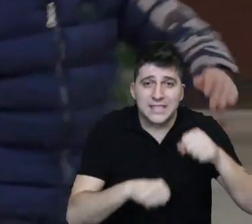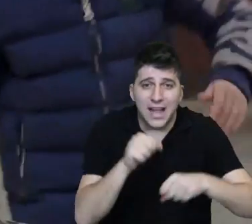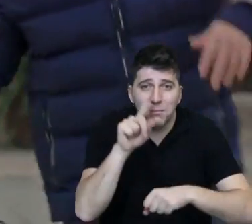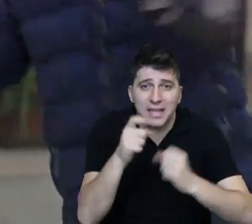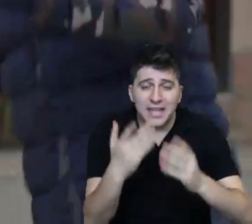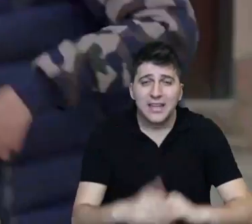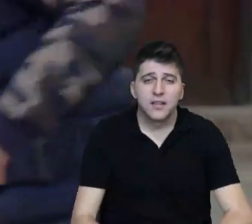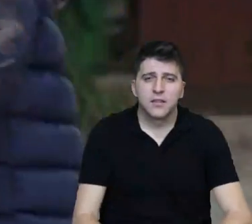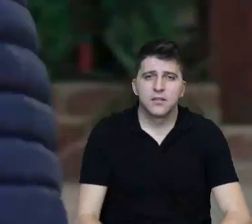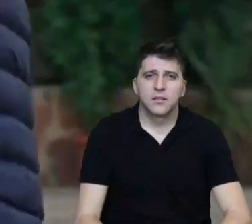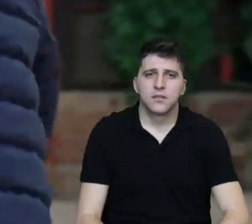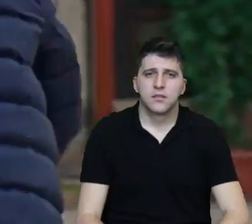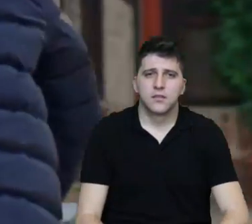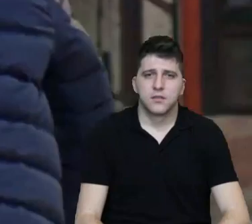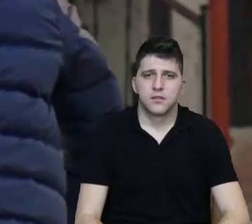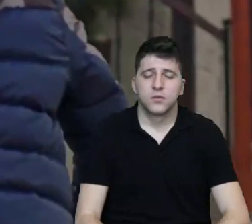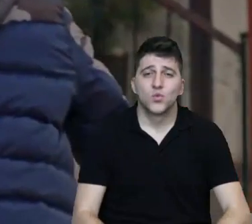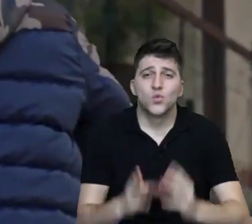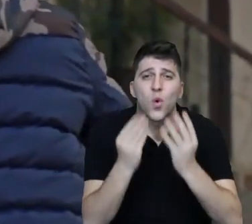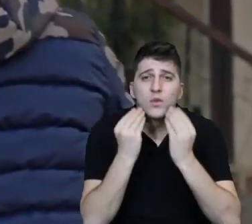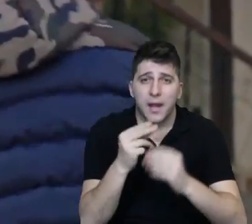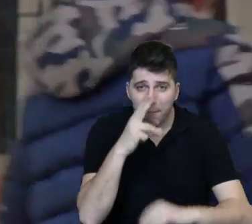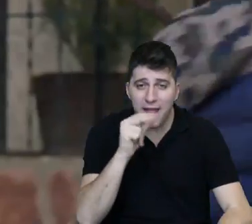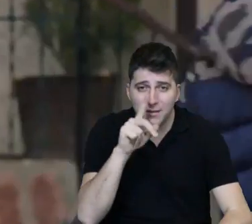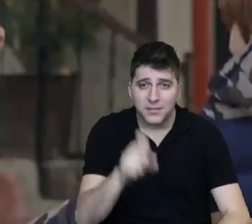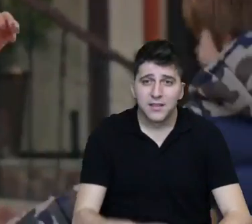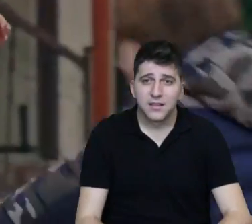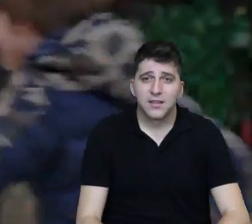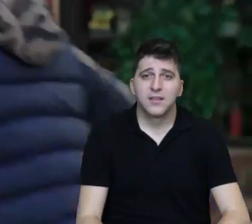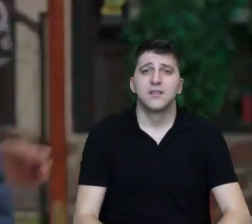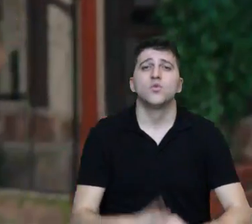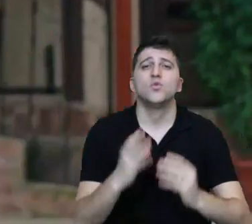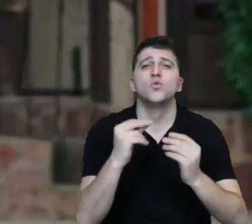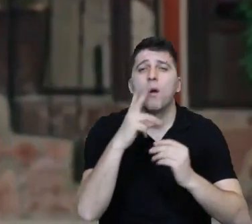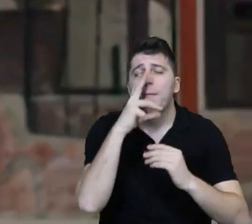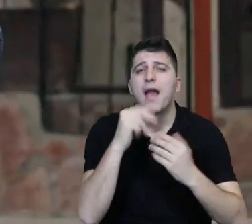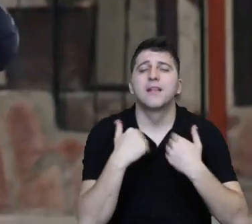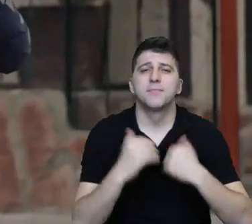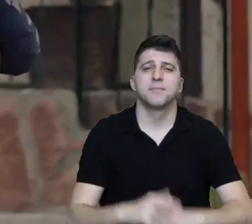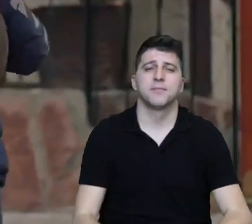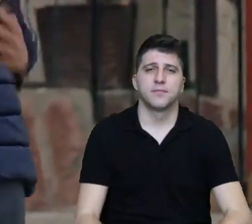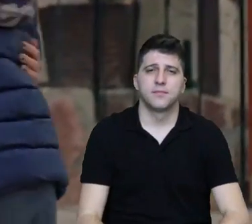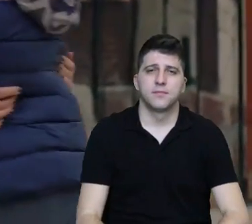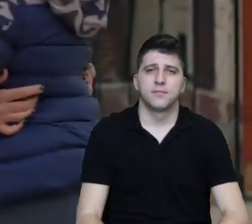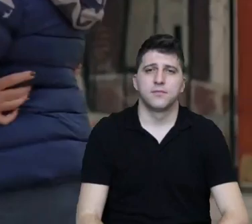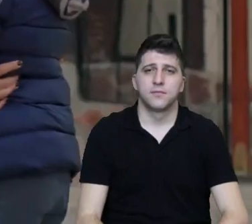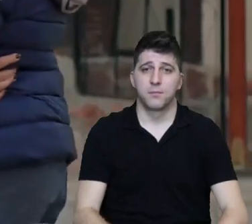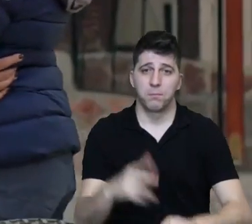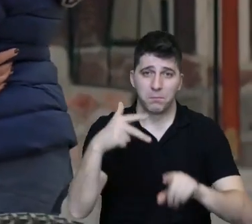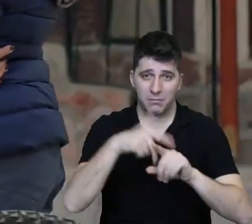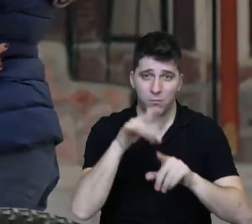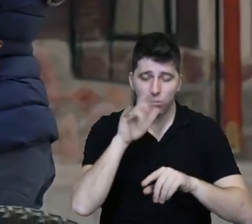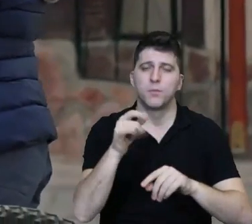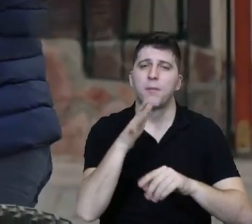mi? Başına geçti. Çok güzel. Beğendin mi? Çok. Sarıldı. Binmeyi biliyor